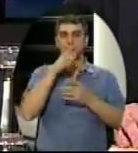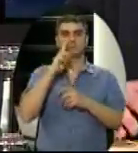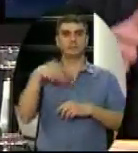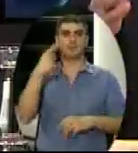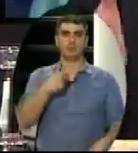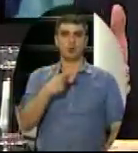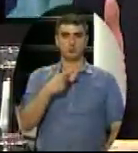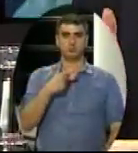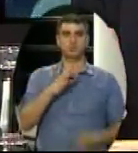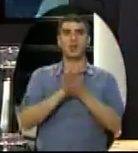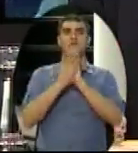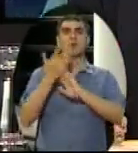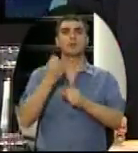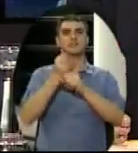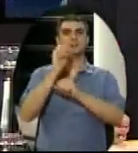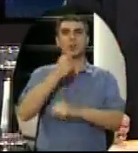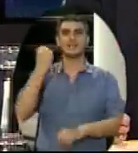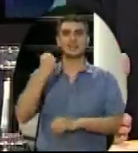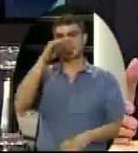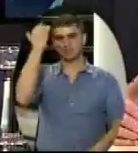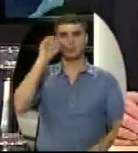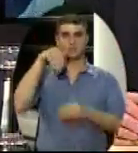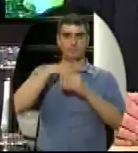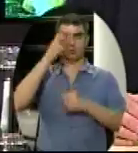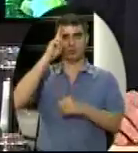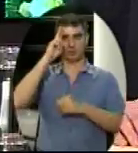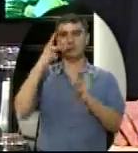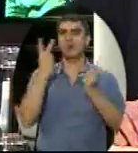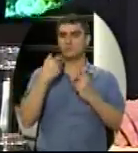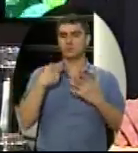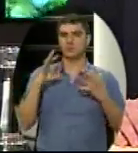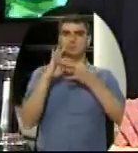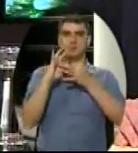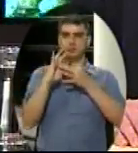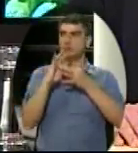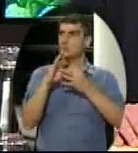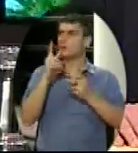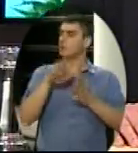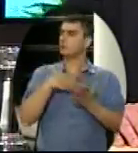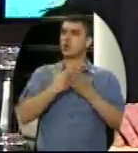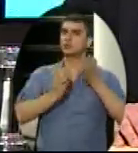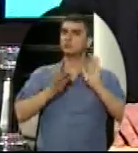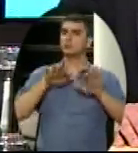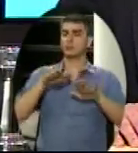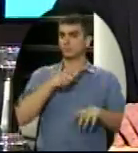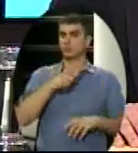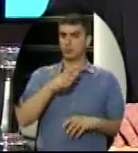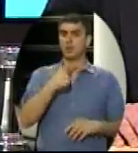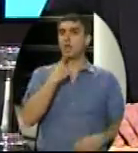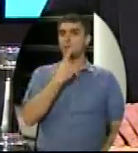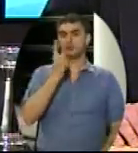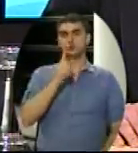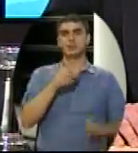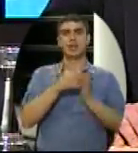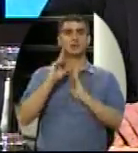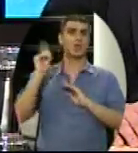להיות, הפכו להיות שליחו של הימין הקיצוני גם בליכוד. וכמובן שאני מקשר את זה, אבל... אבל אתה יודע שהיועץ המשפטי לממשלה בעצם אמר שצריך